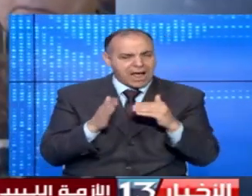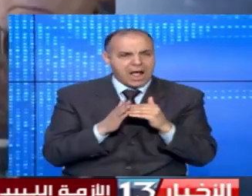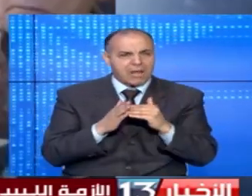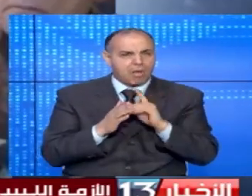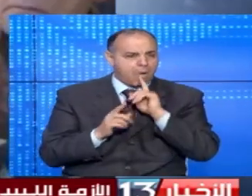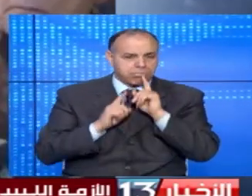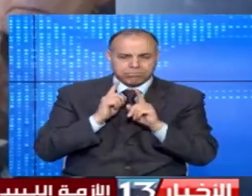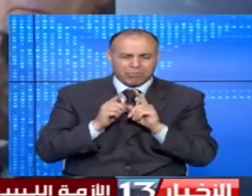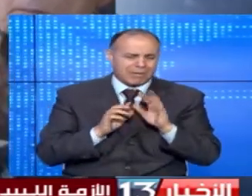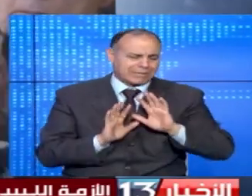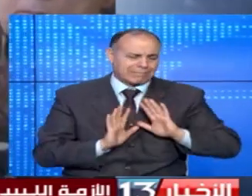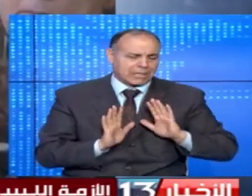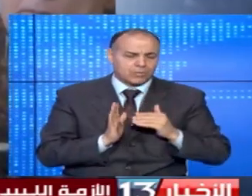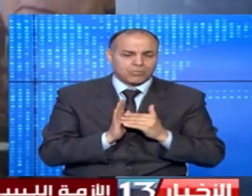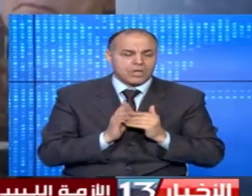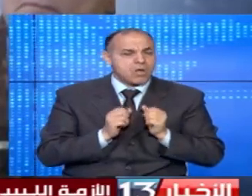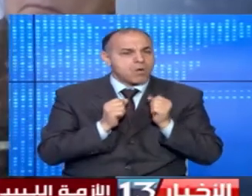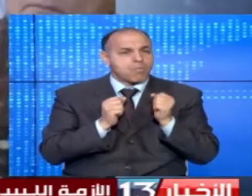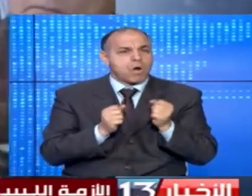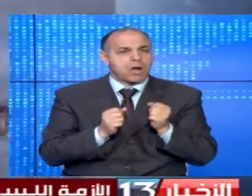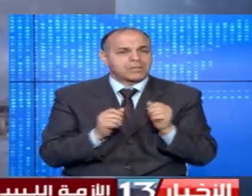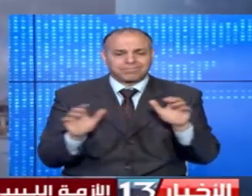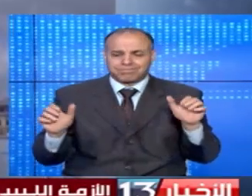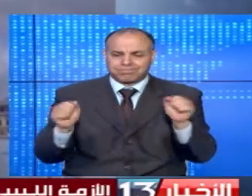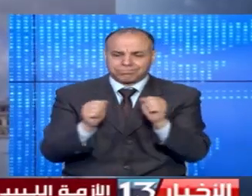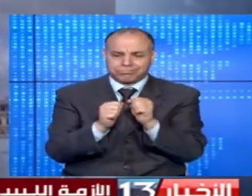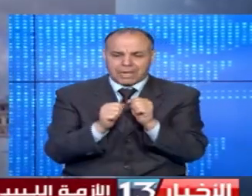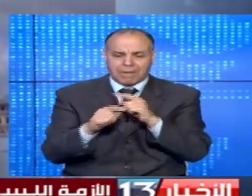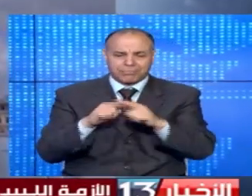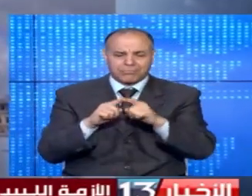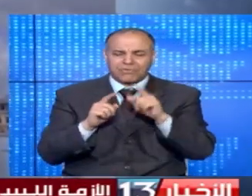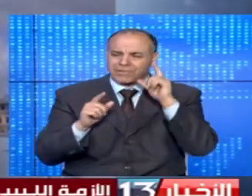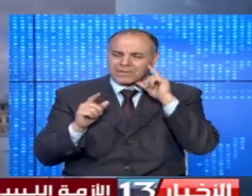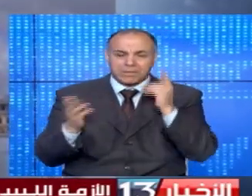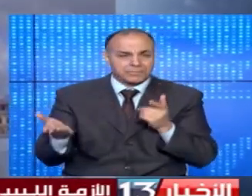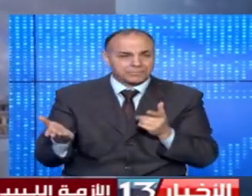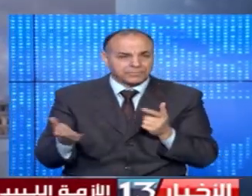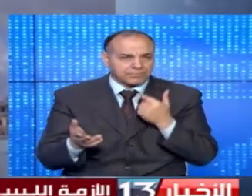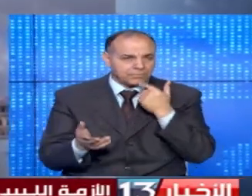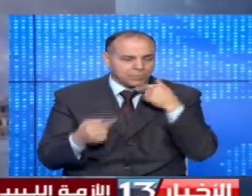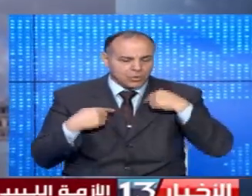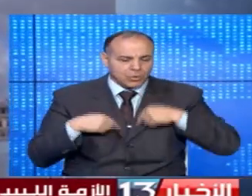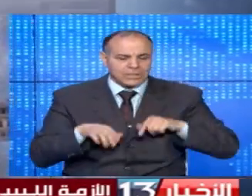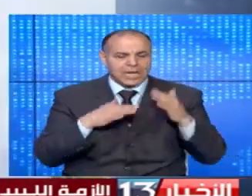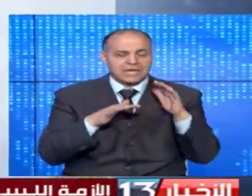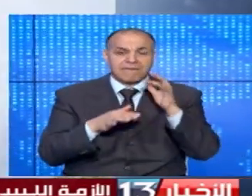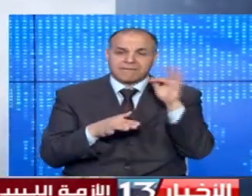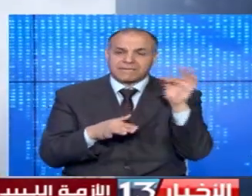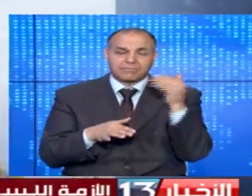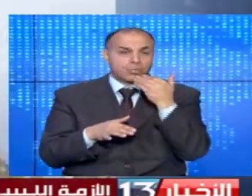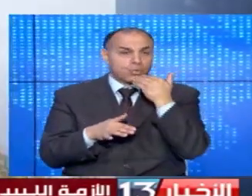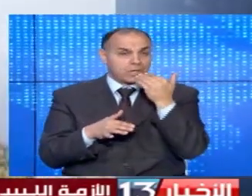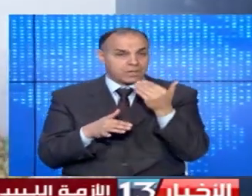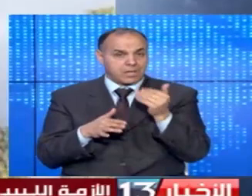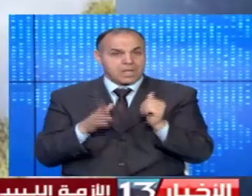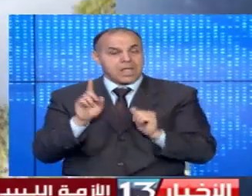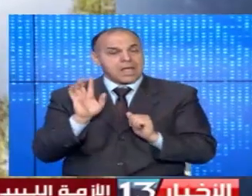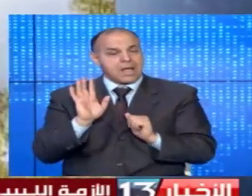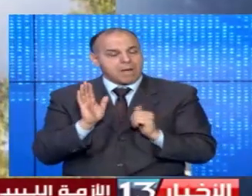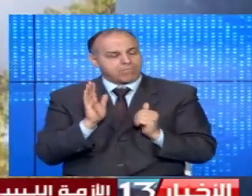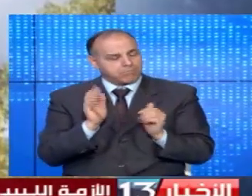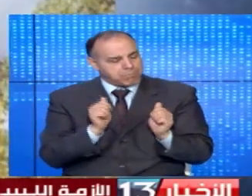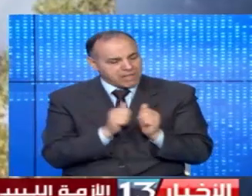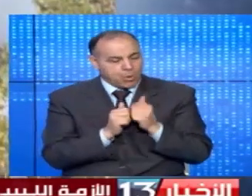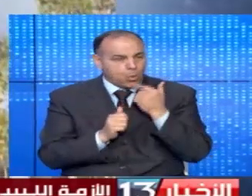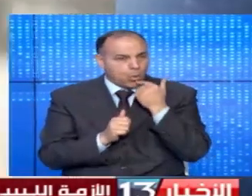الخارجي وبمحاوله المصالحه بين طرفي النزاع كما حث وزير الخارجيه الفرنسي جون ايف لودريان من جانبه